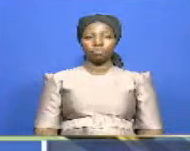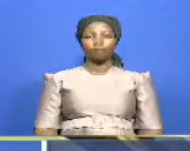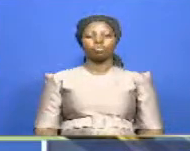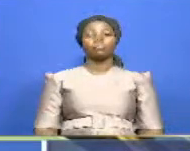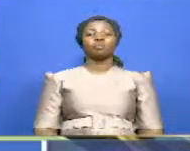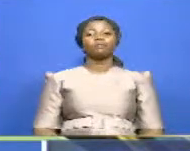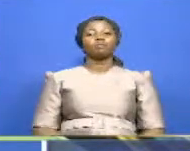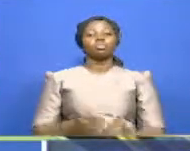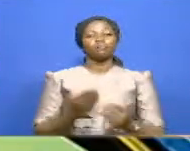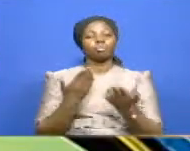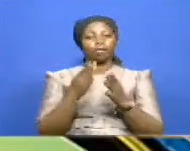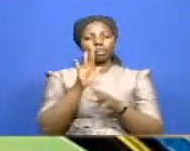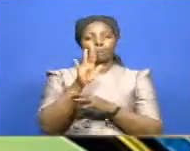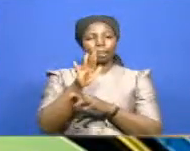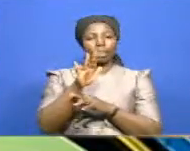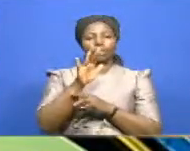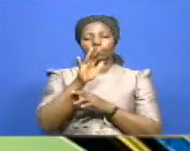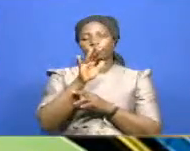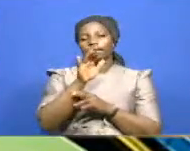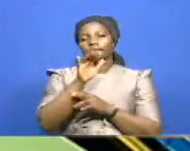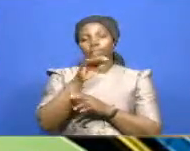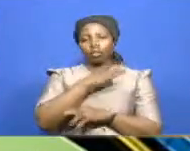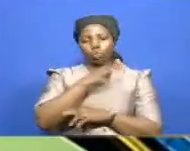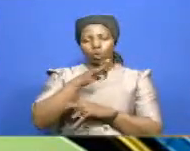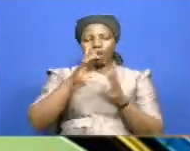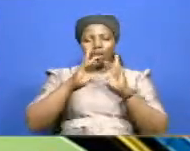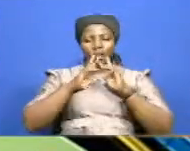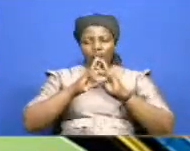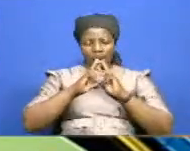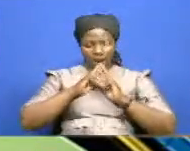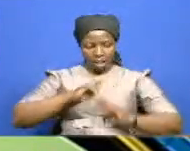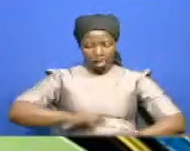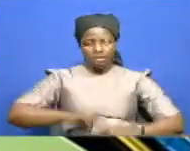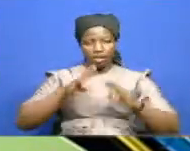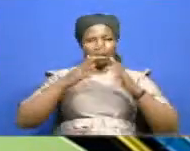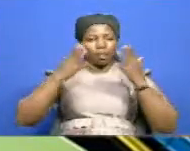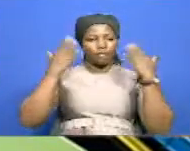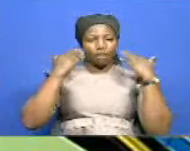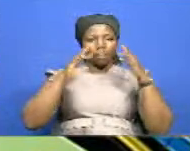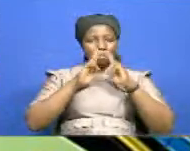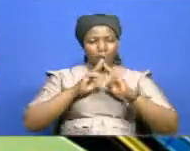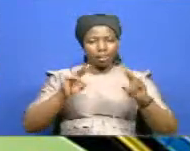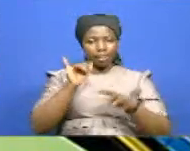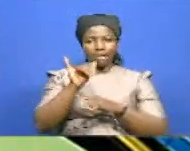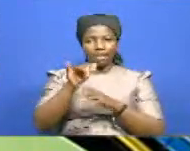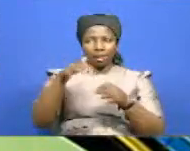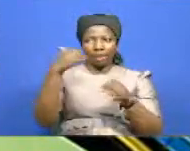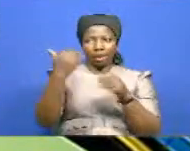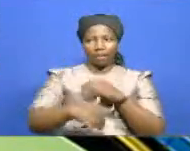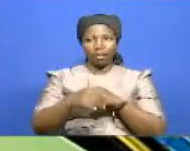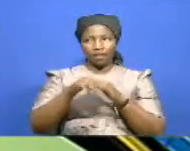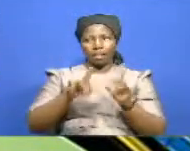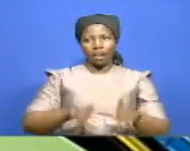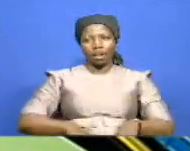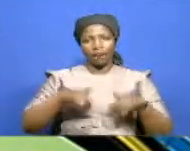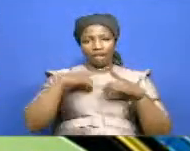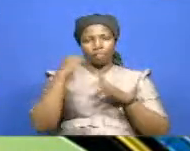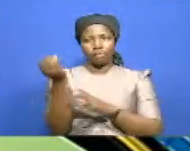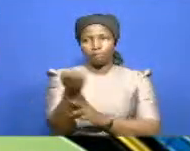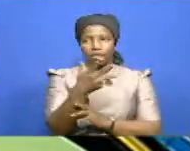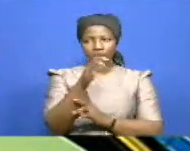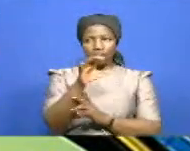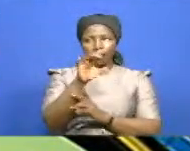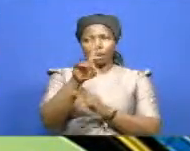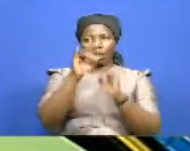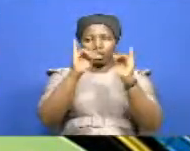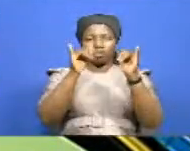And may his soul rest in eternal peace. That's the end of the live broadcast of Channel 1